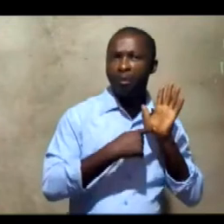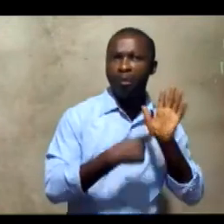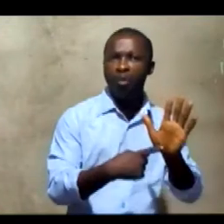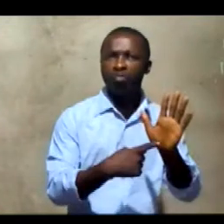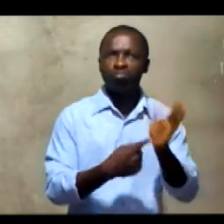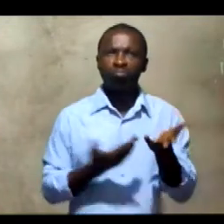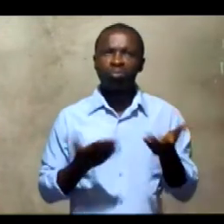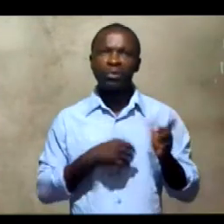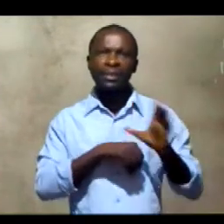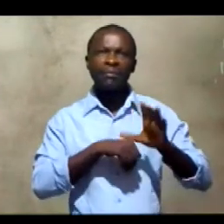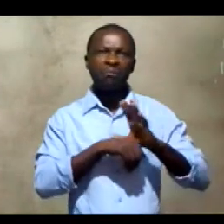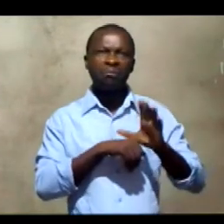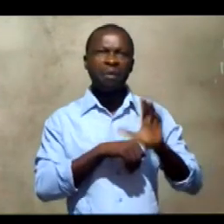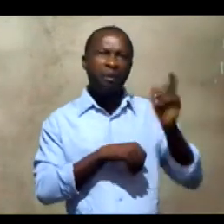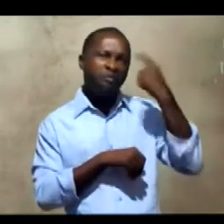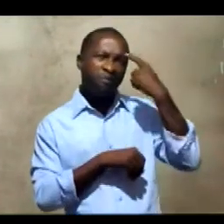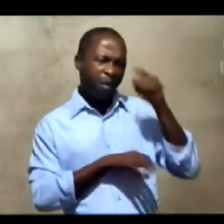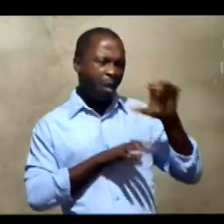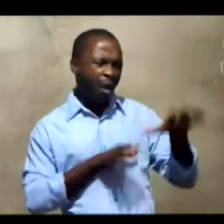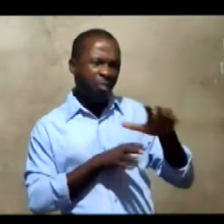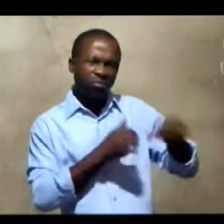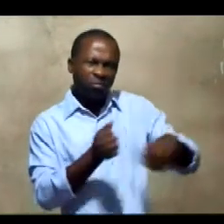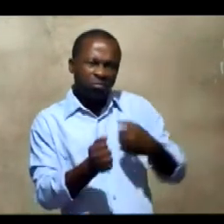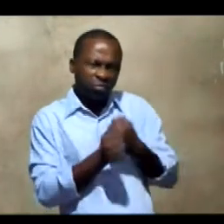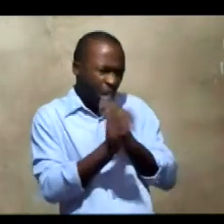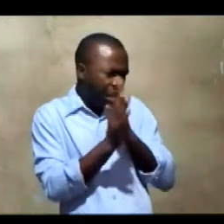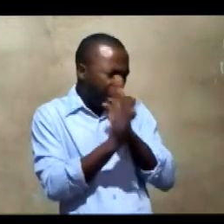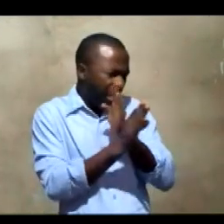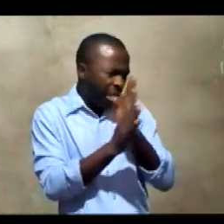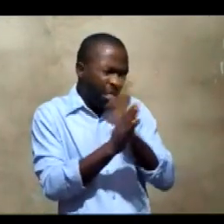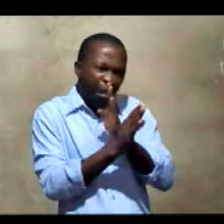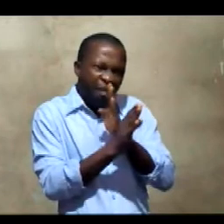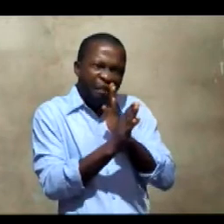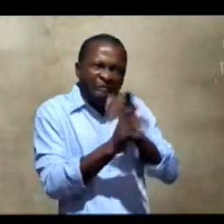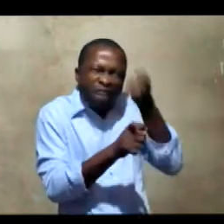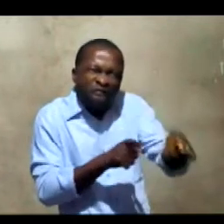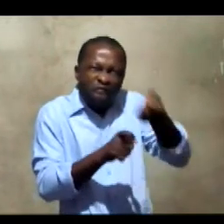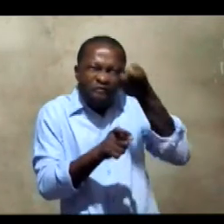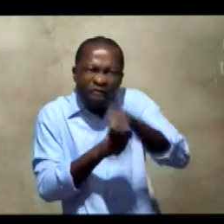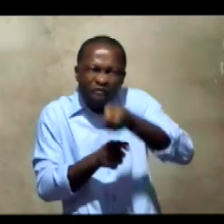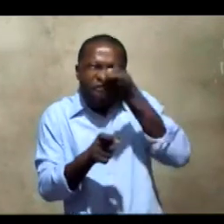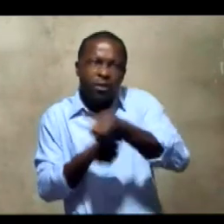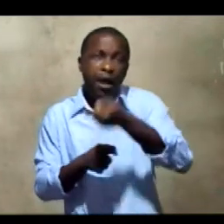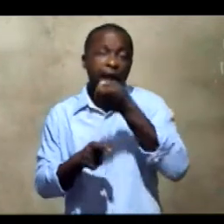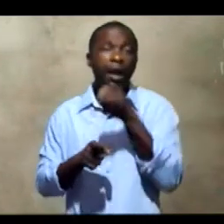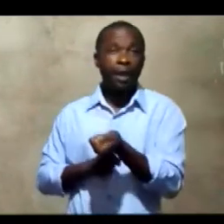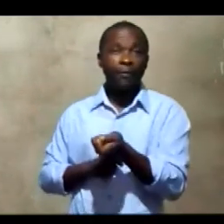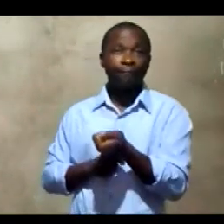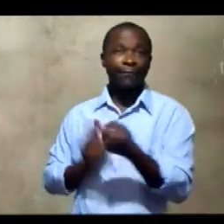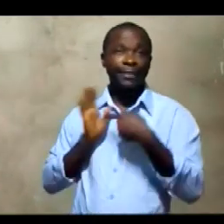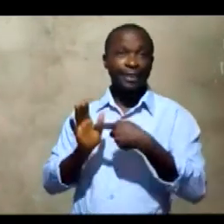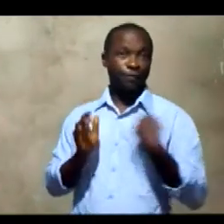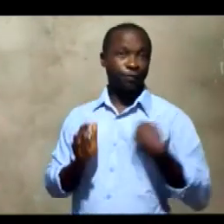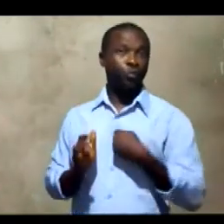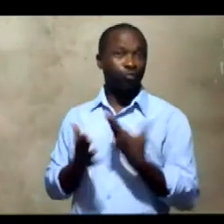au Cameroun, de vouer aux gémonies les institutions en charge de ces élections et pourquoi